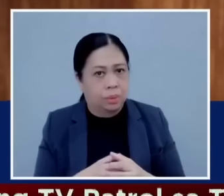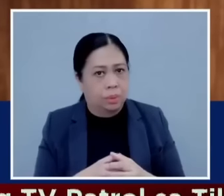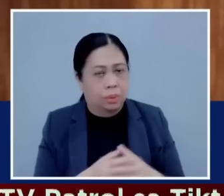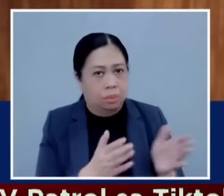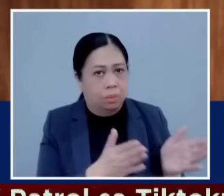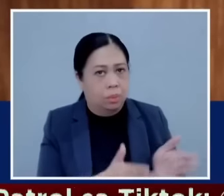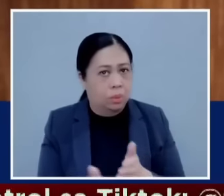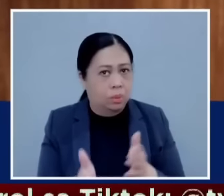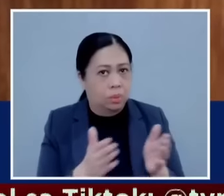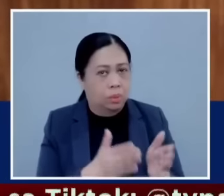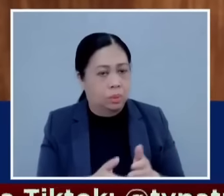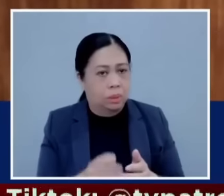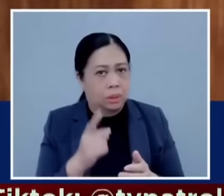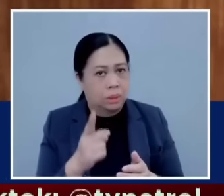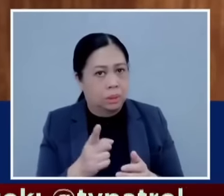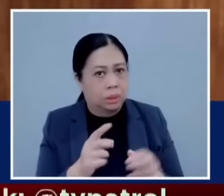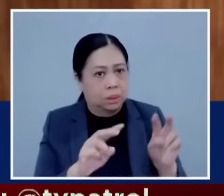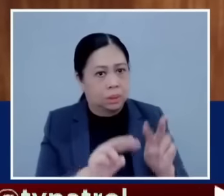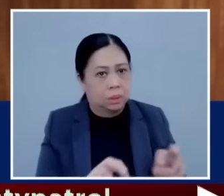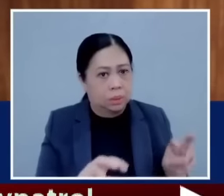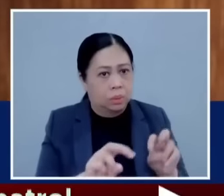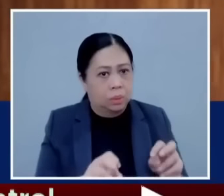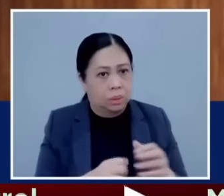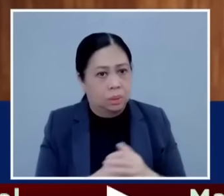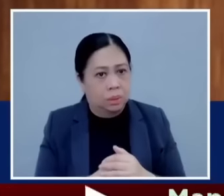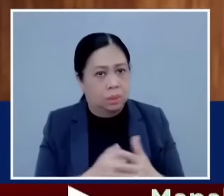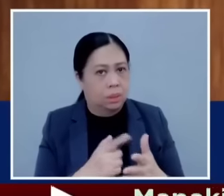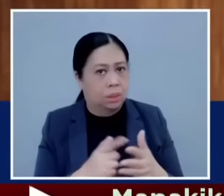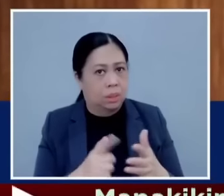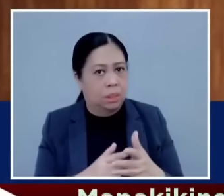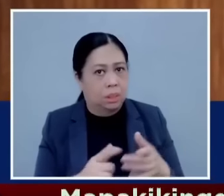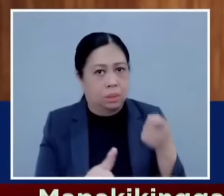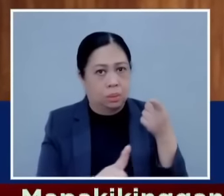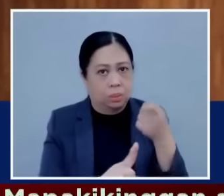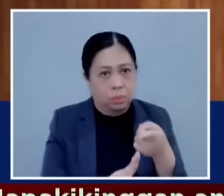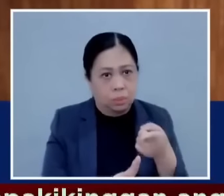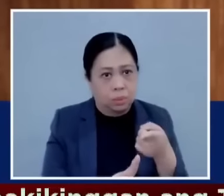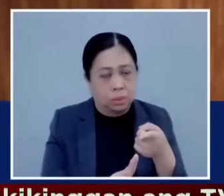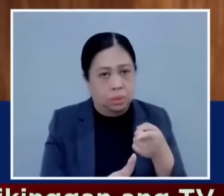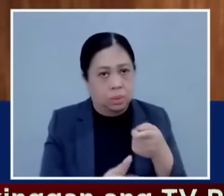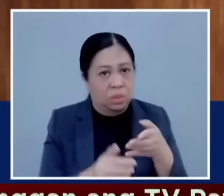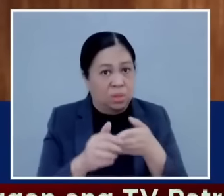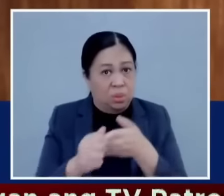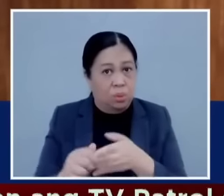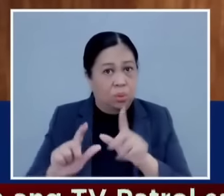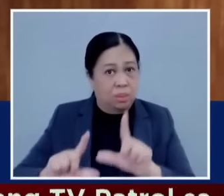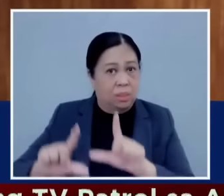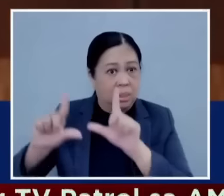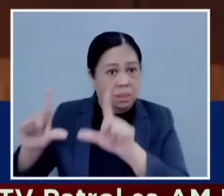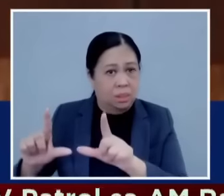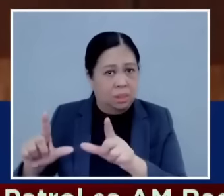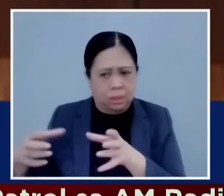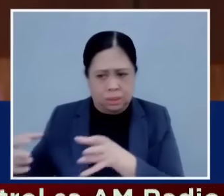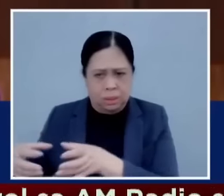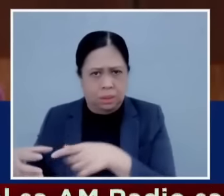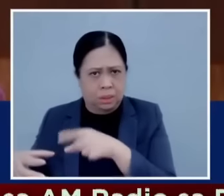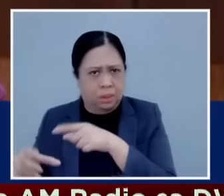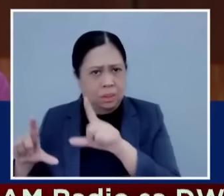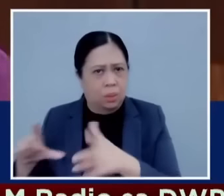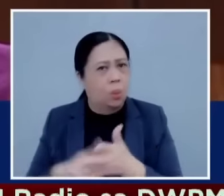mag-o-organize ng isang inquiry tapos ang matatarget yung leader ng isang chamber? What